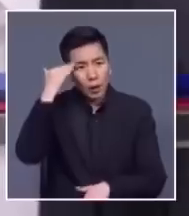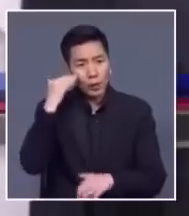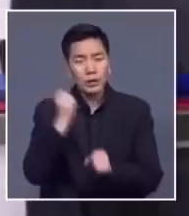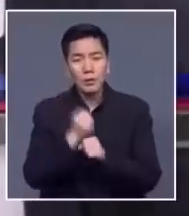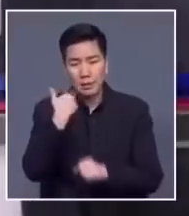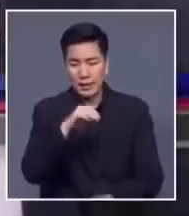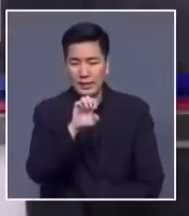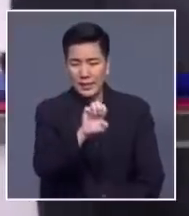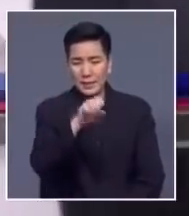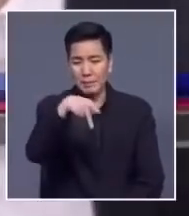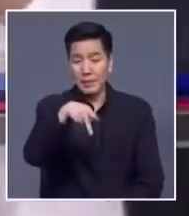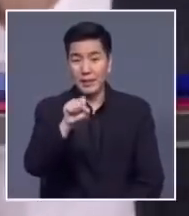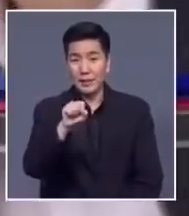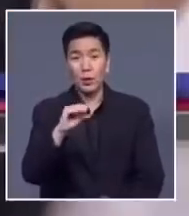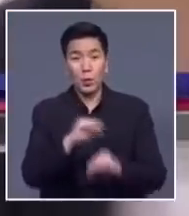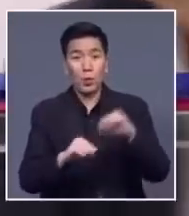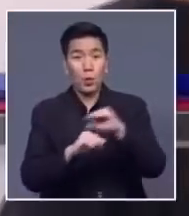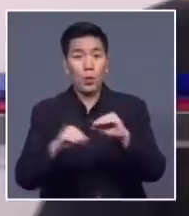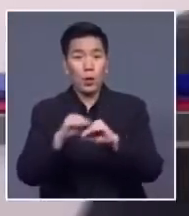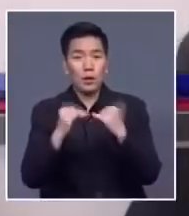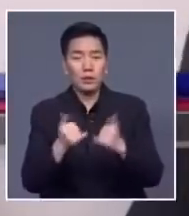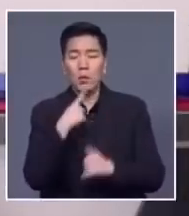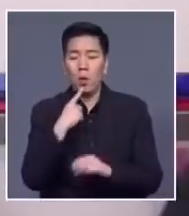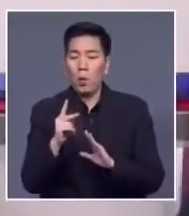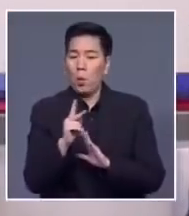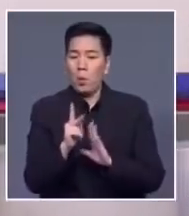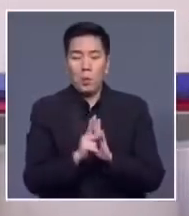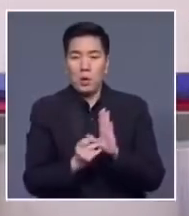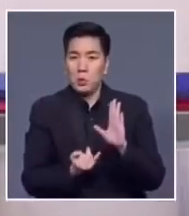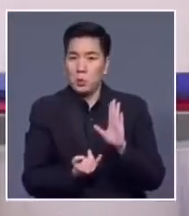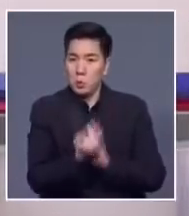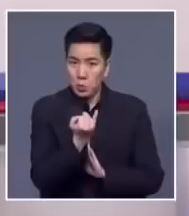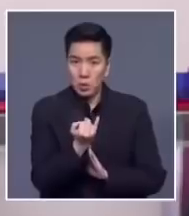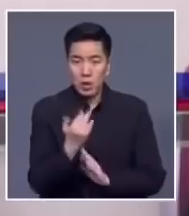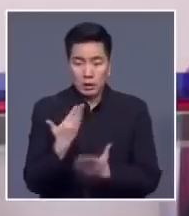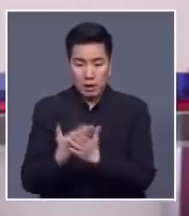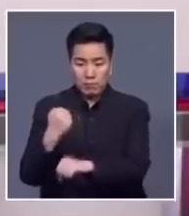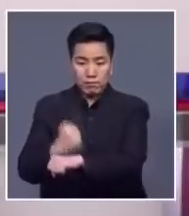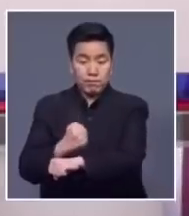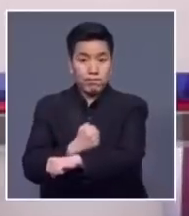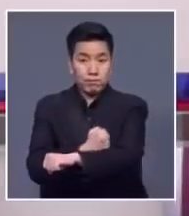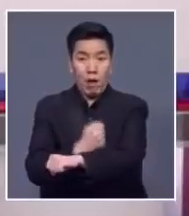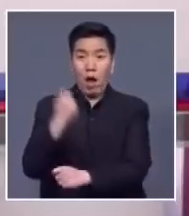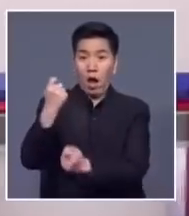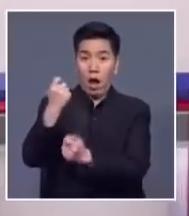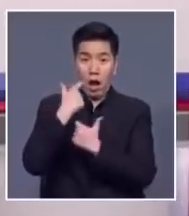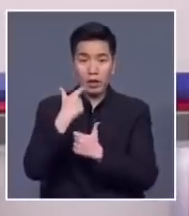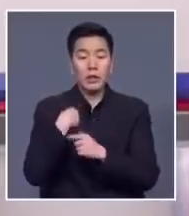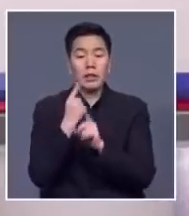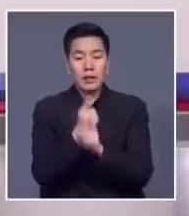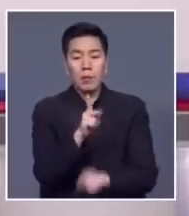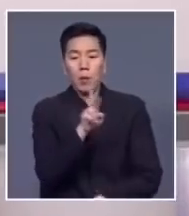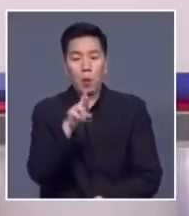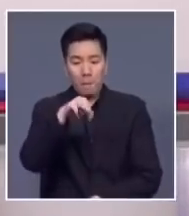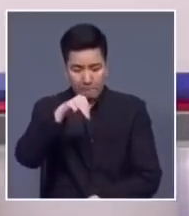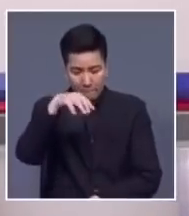บ EPS นี้ครับ มันถูกกฎหมายครับแล้วได้ค่าแรงตามที่กรมจั